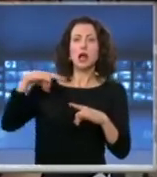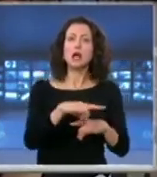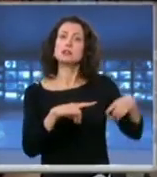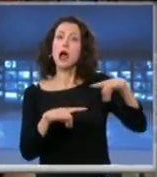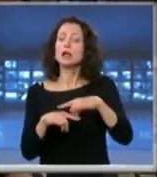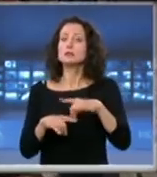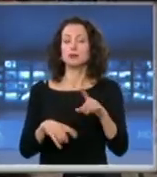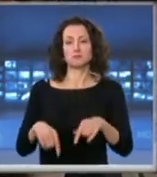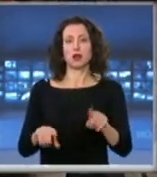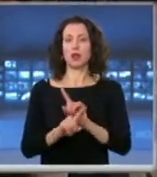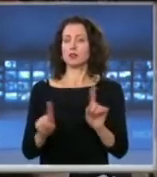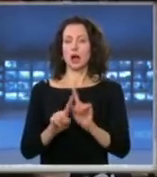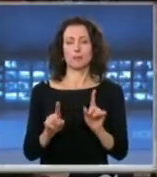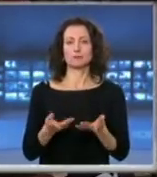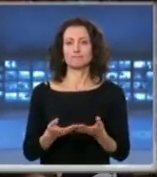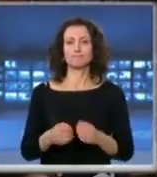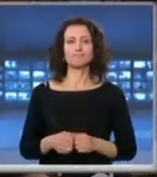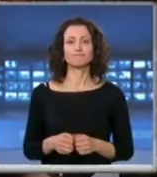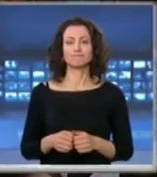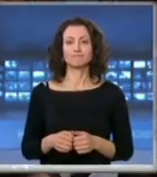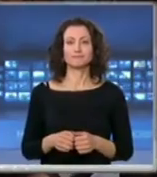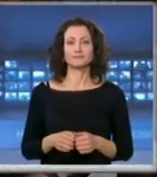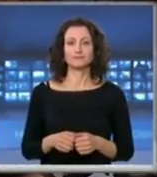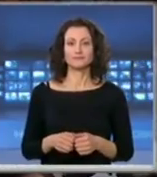За новините на Нова, Живко Константинов.